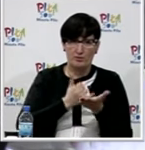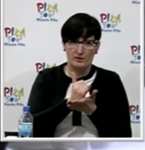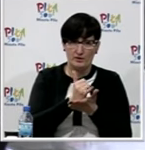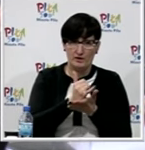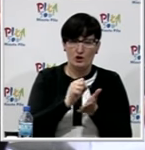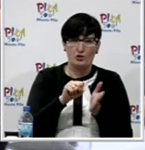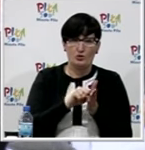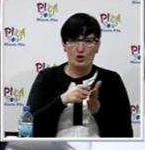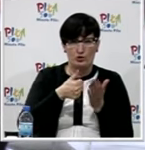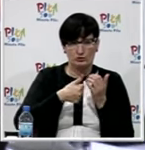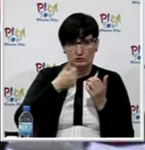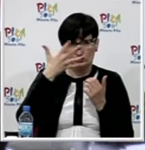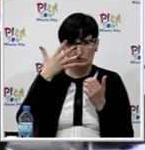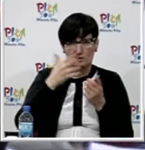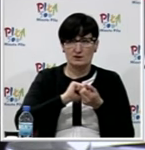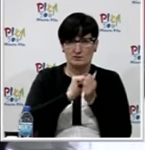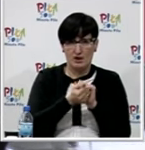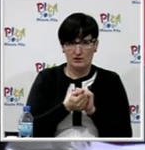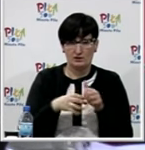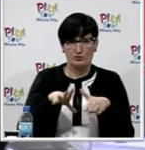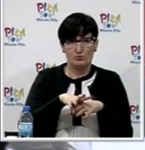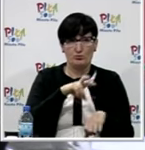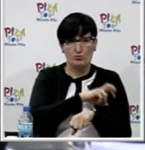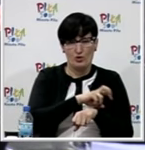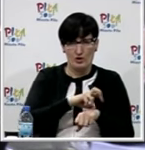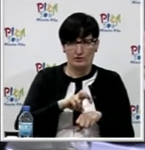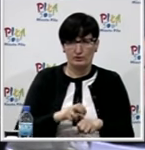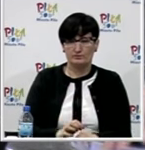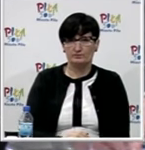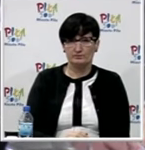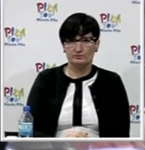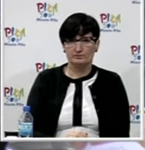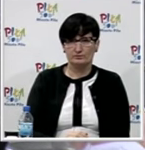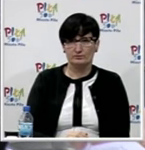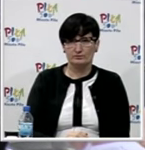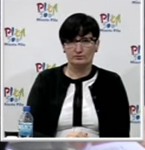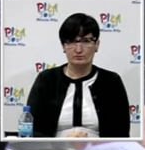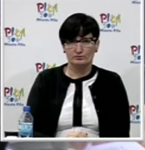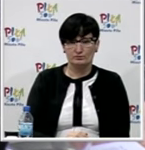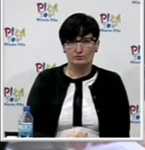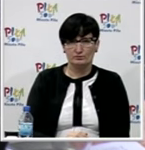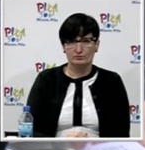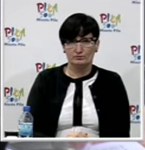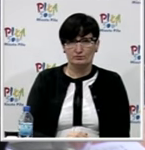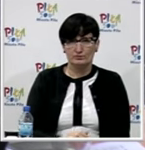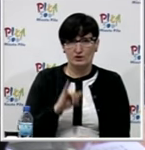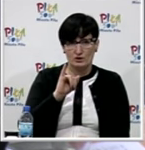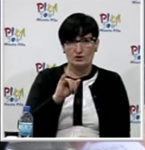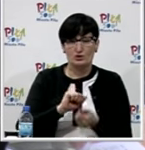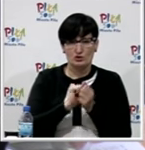licznych zmian w projekcie budżetu. Tym niemniej trzeba jednoznacznie odnieść wrażenie, że są to zmiany